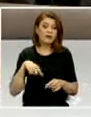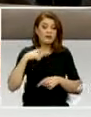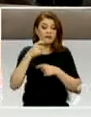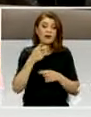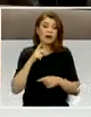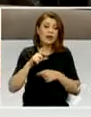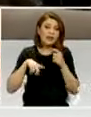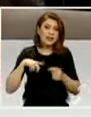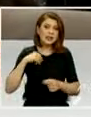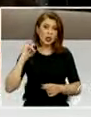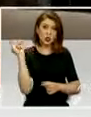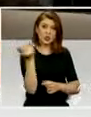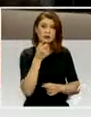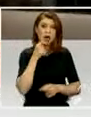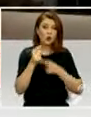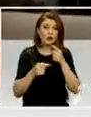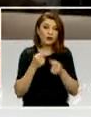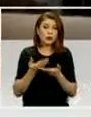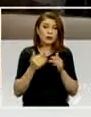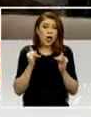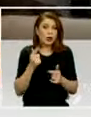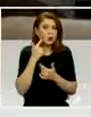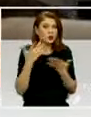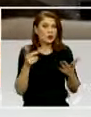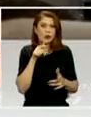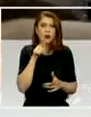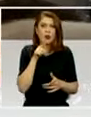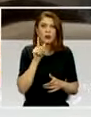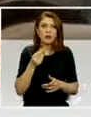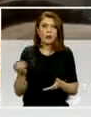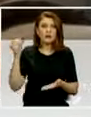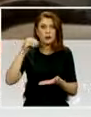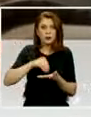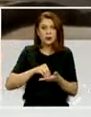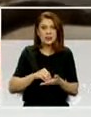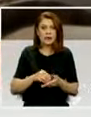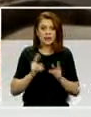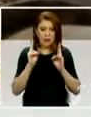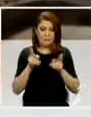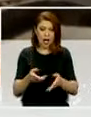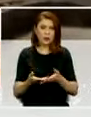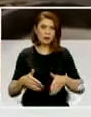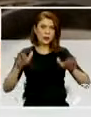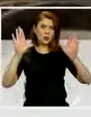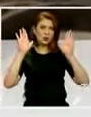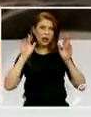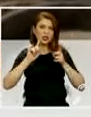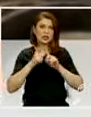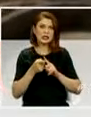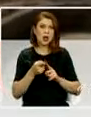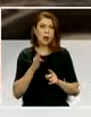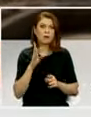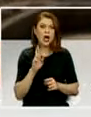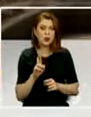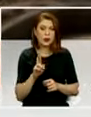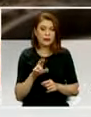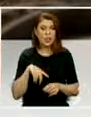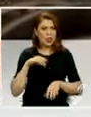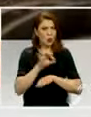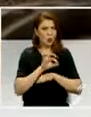anul viitor, pentru că nu știm în acest moment unde vor putea fi poziționate șezlongurile sau beach barurile. Este un